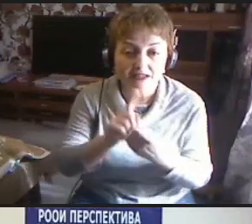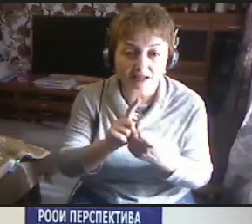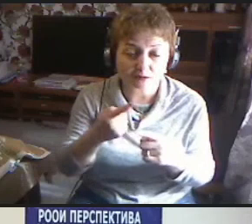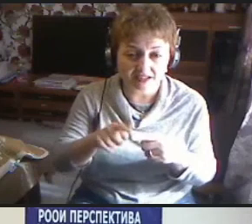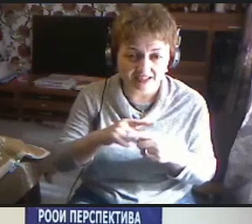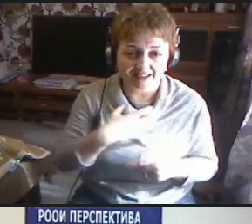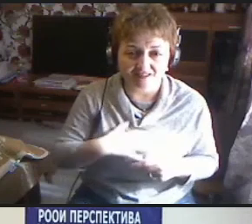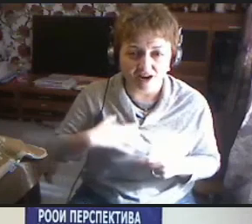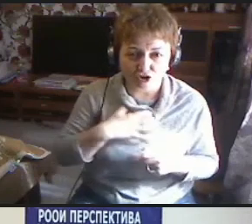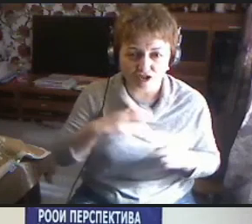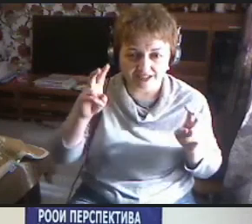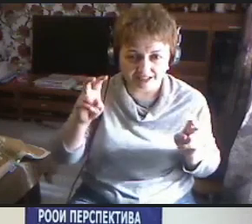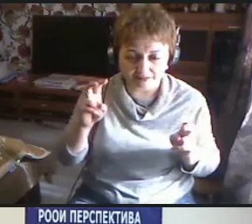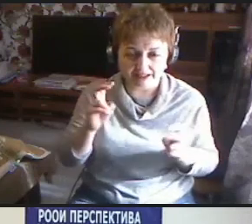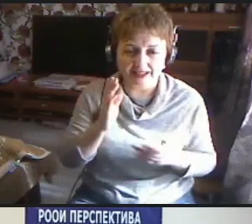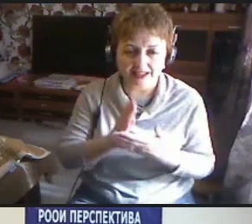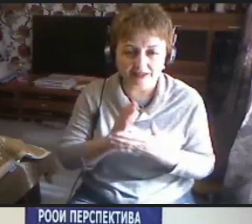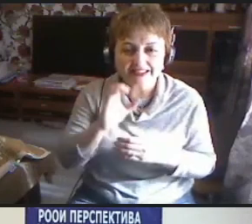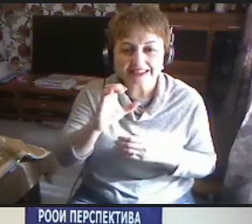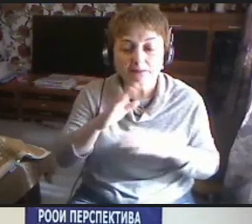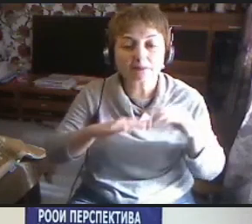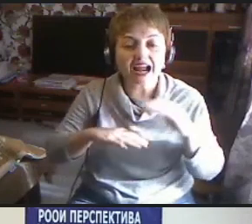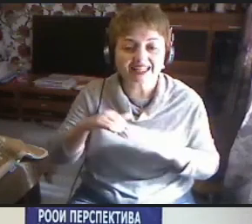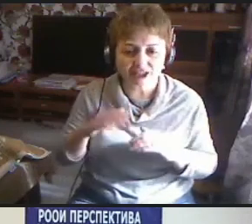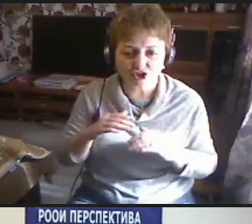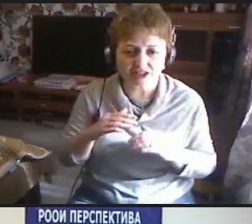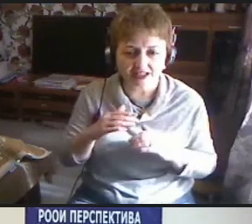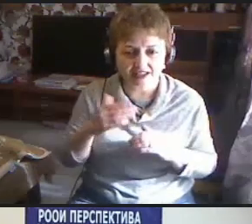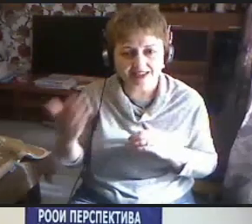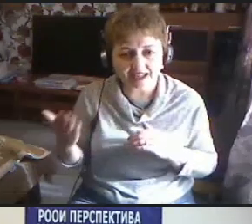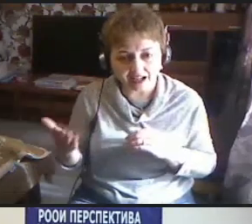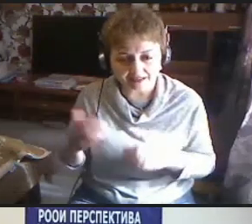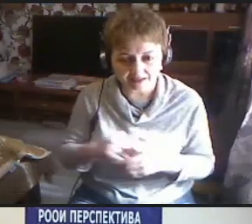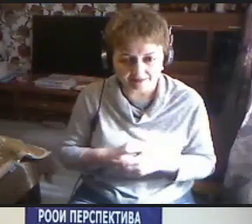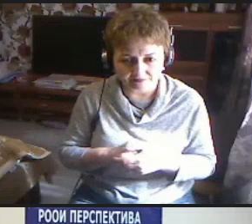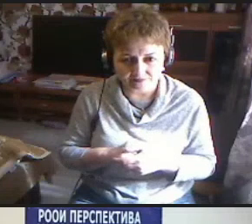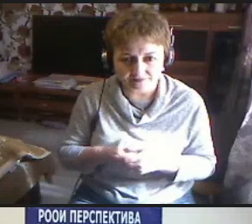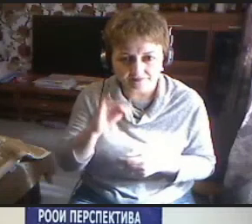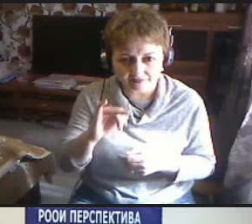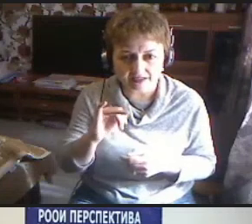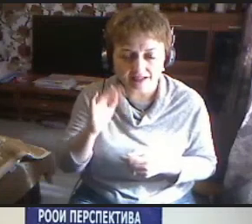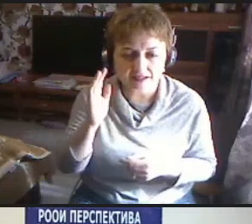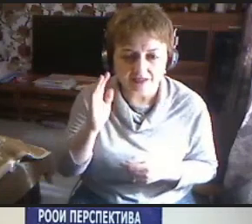этой важной теме именно с практической стороны и